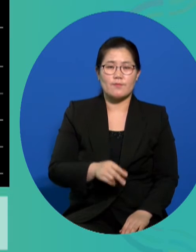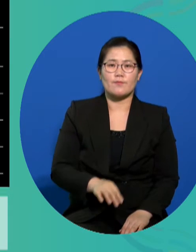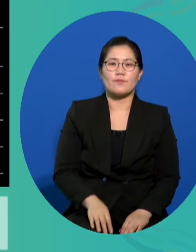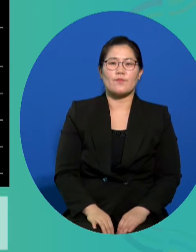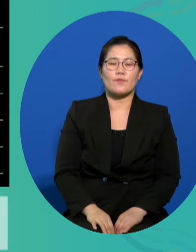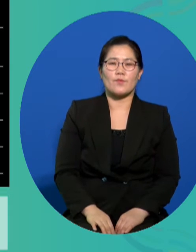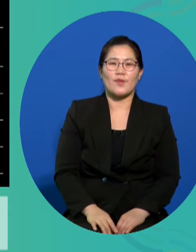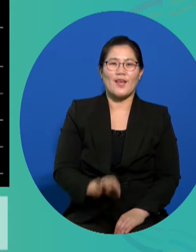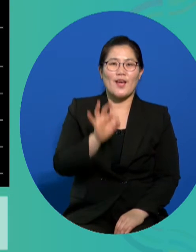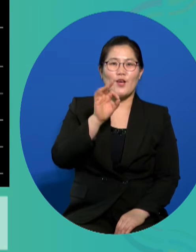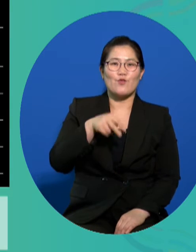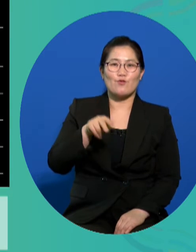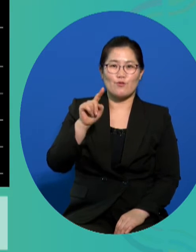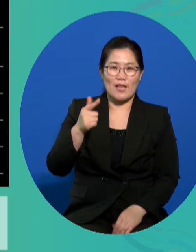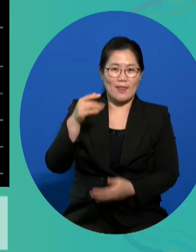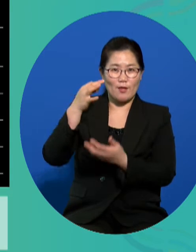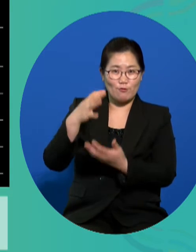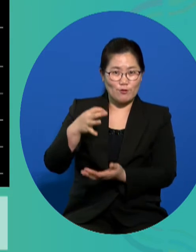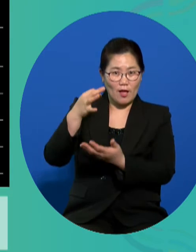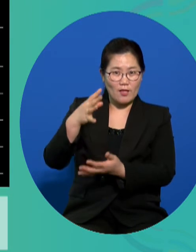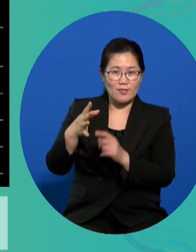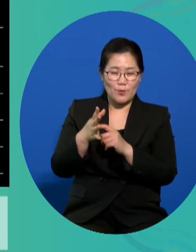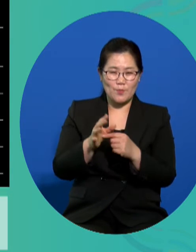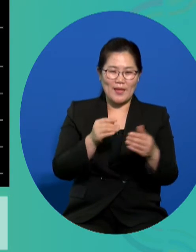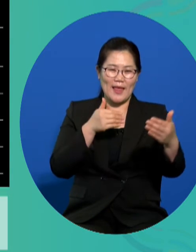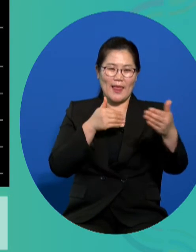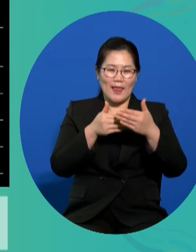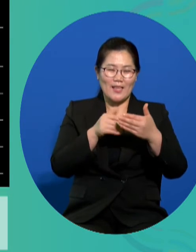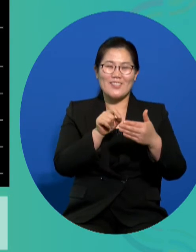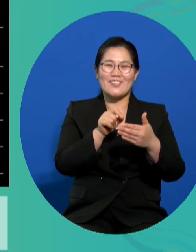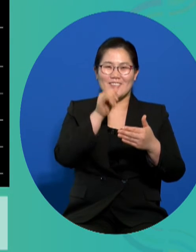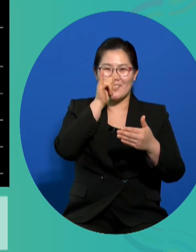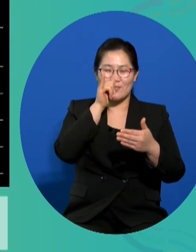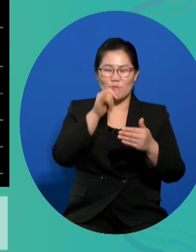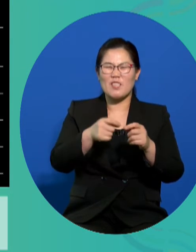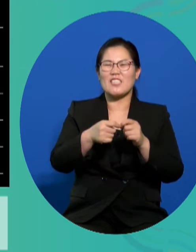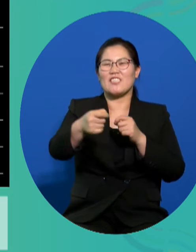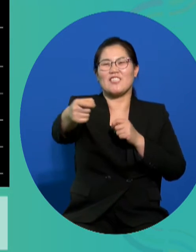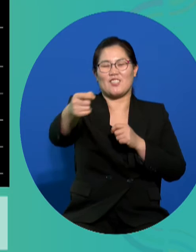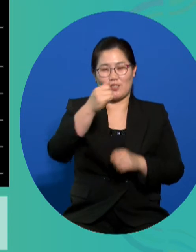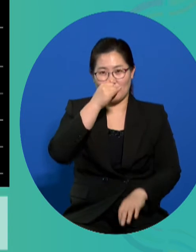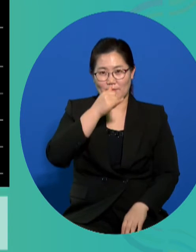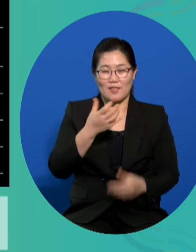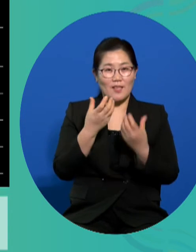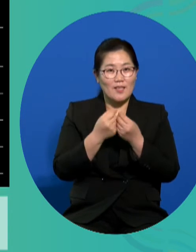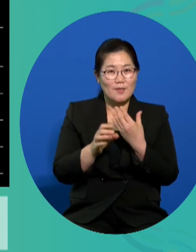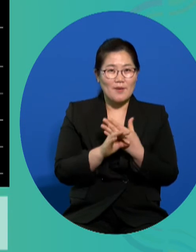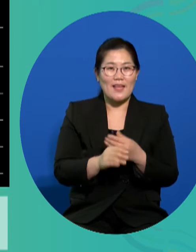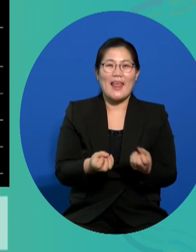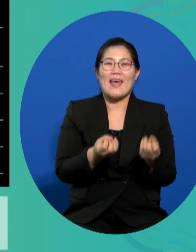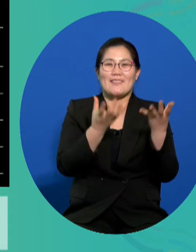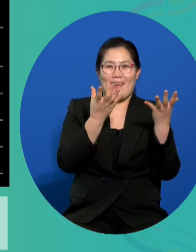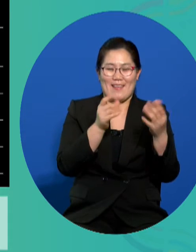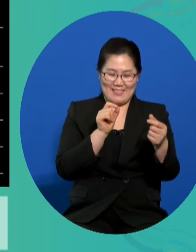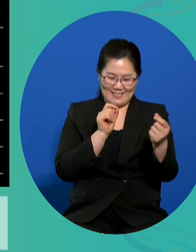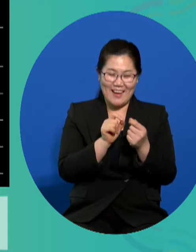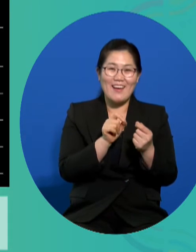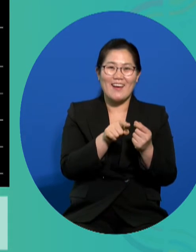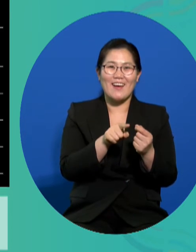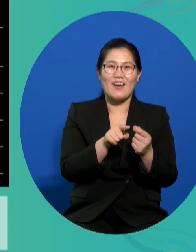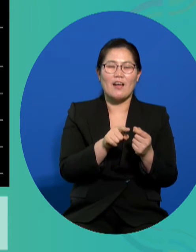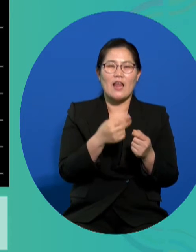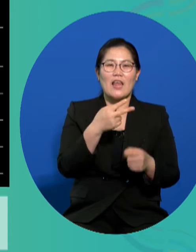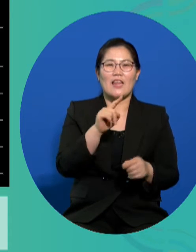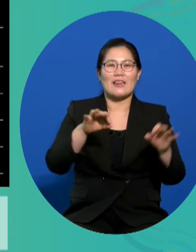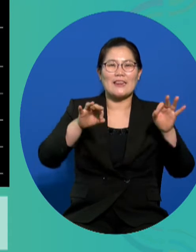또 장기적인 게 있습니다. 단기적인 거는 이제 문화 행사, 하다못해 스포츠 이벤트도 단기 행사죠. 단기 행사인데